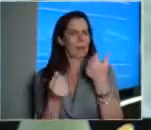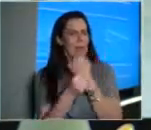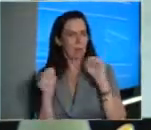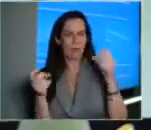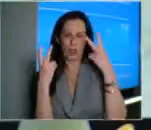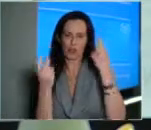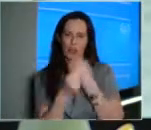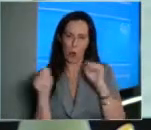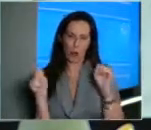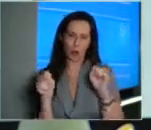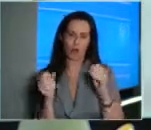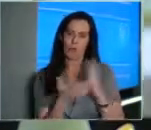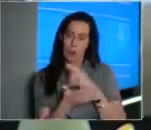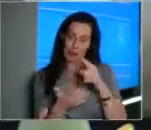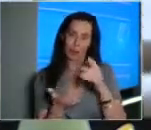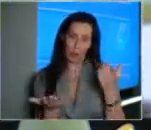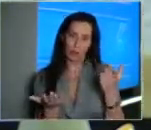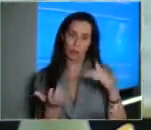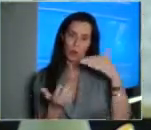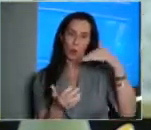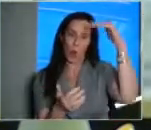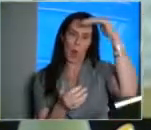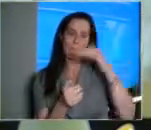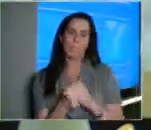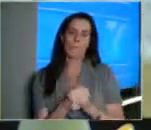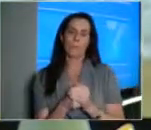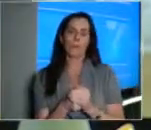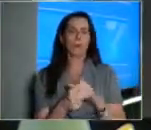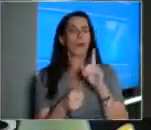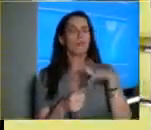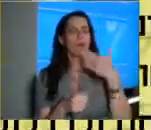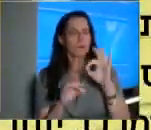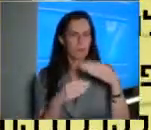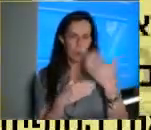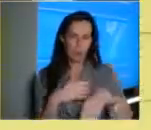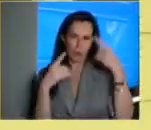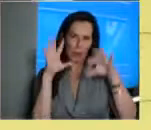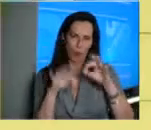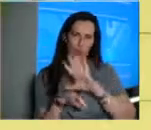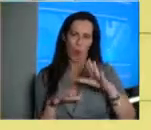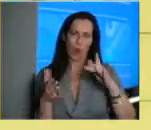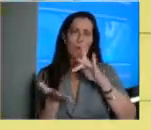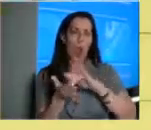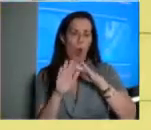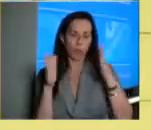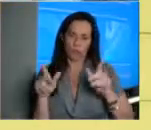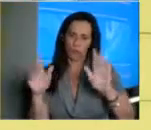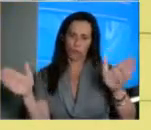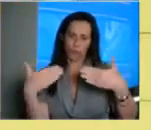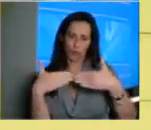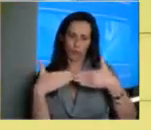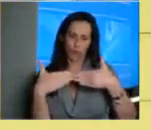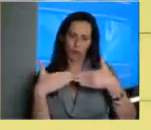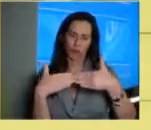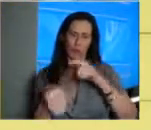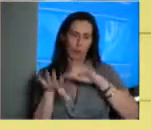והחשיבות הזאת, ומכין אותם לקראת שהם יהיו גדולים יותר. ואז באמת בסוף יום הבחירות, כל קלפי סוגרת את הקלפי